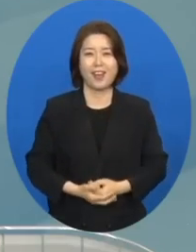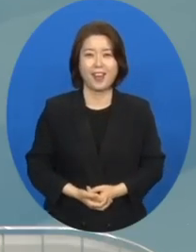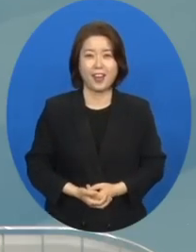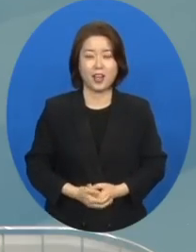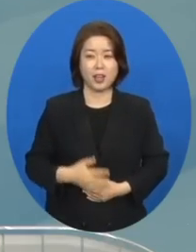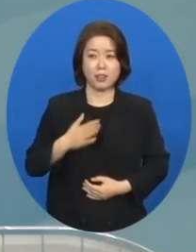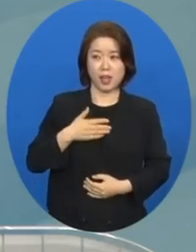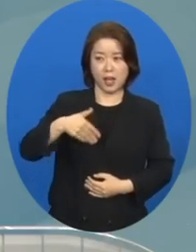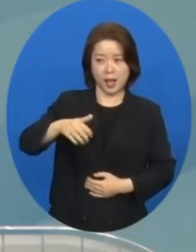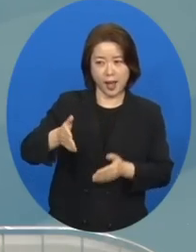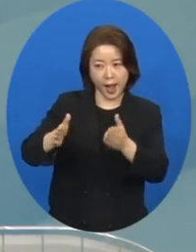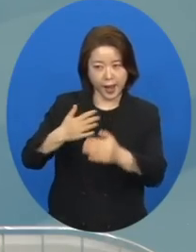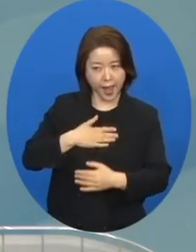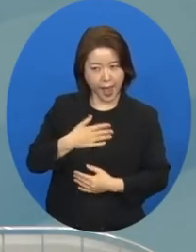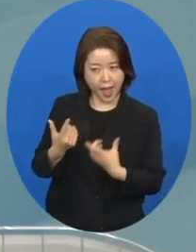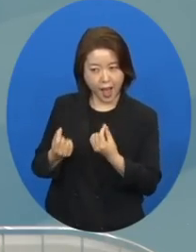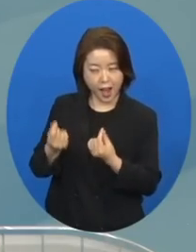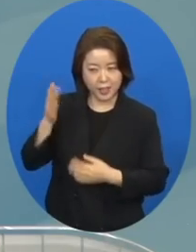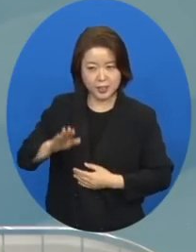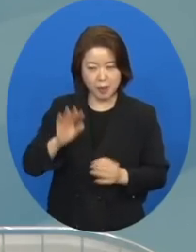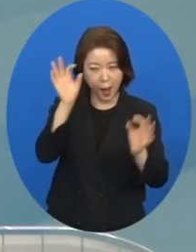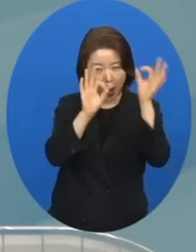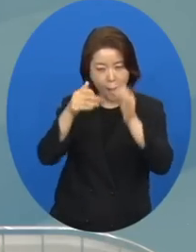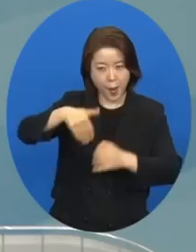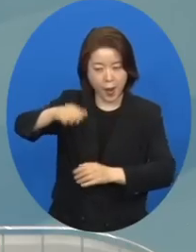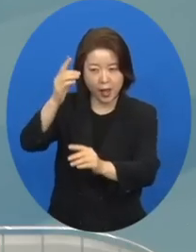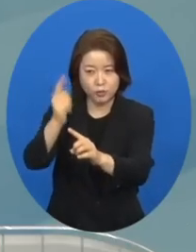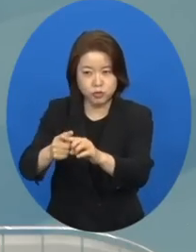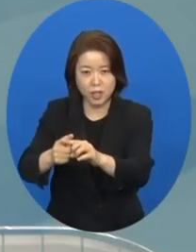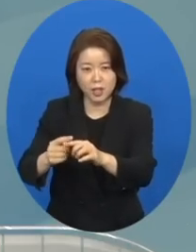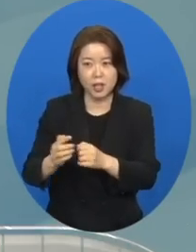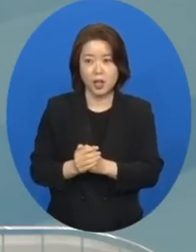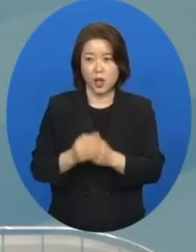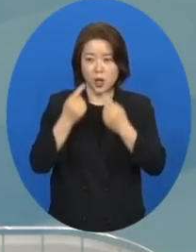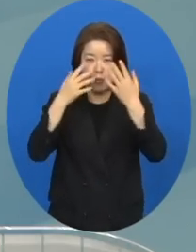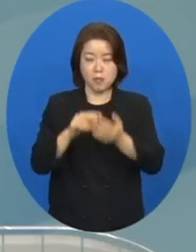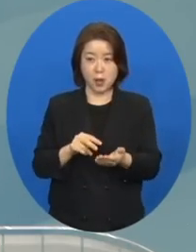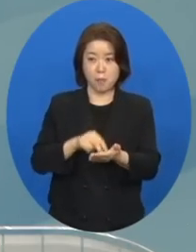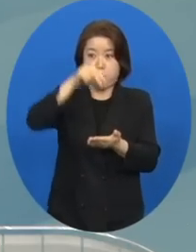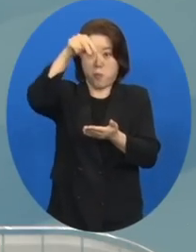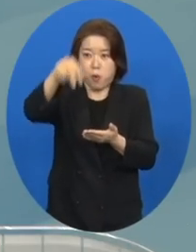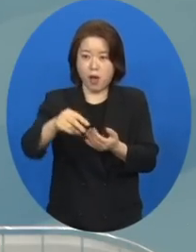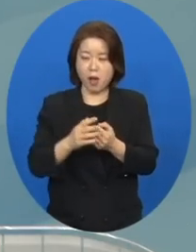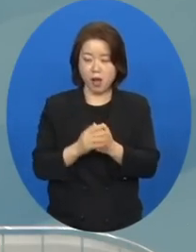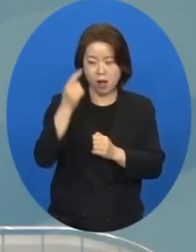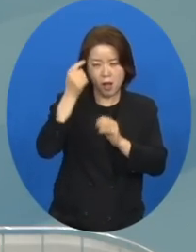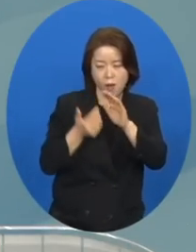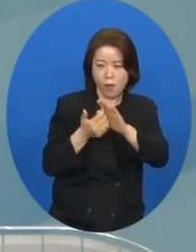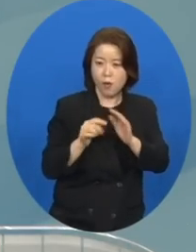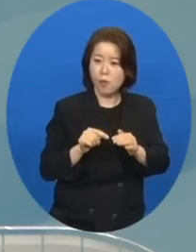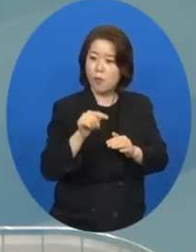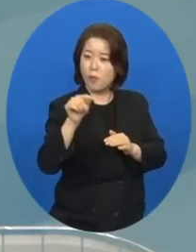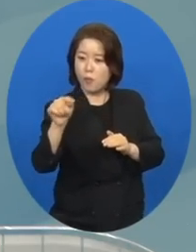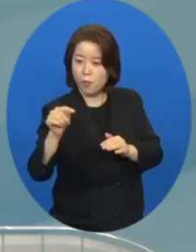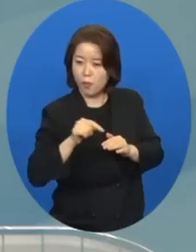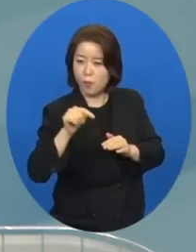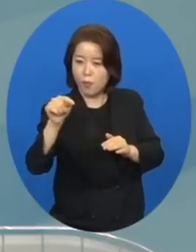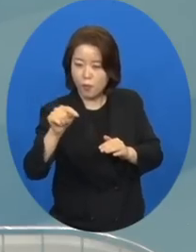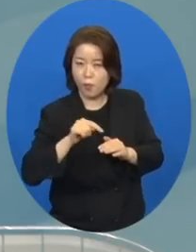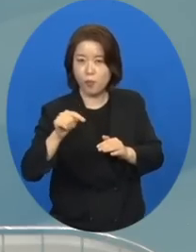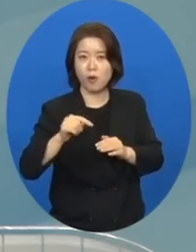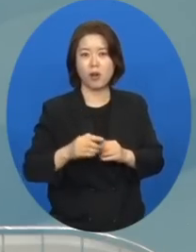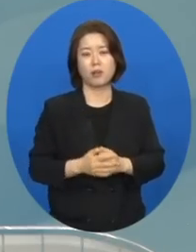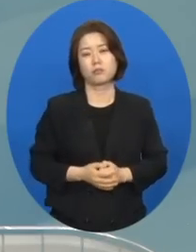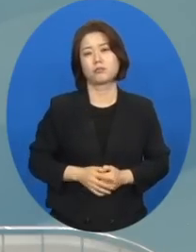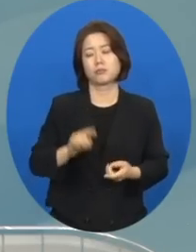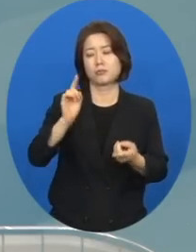내가 갈 길을 안다고 생각하고 자다가 다가 분명히 점프하면 이게 계산을 해야 되잖아요 이점도 뜰 거라고 그대로